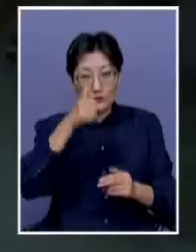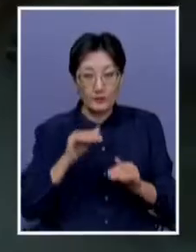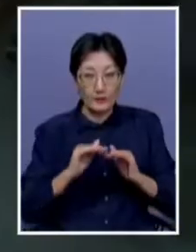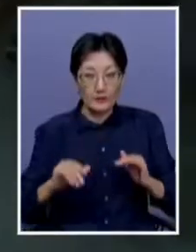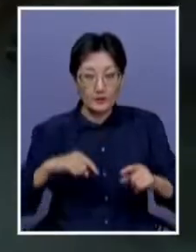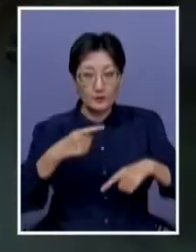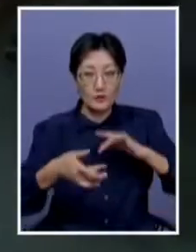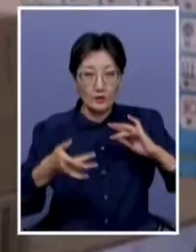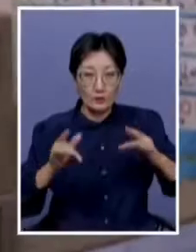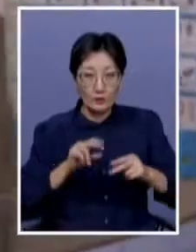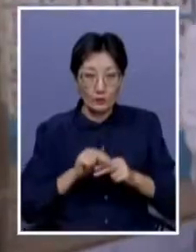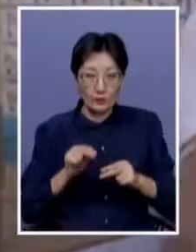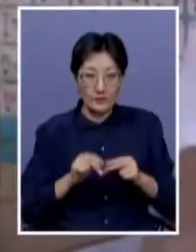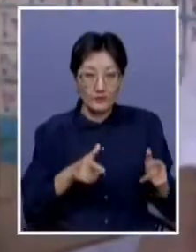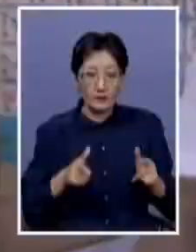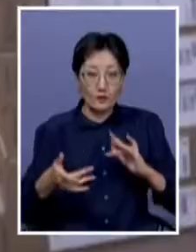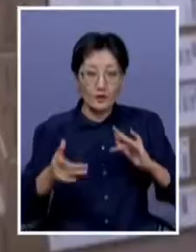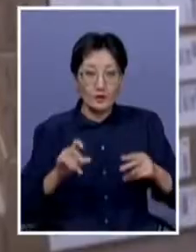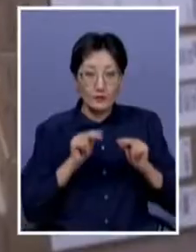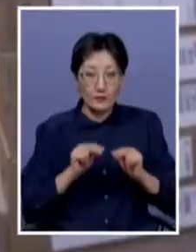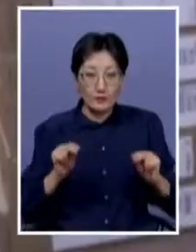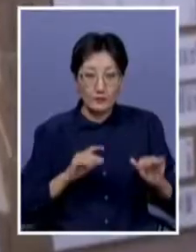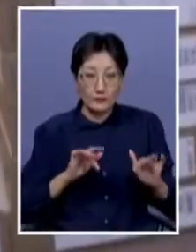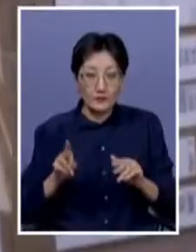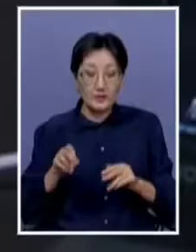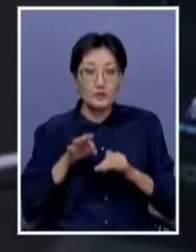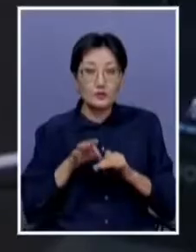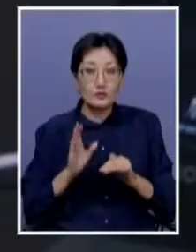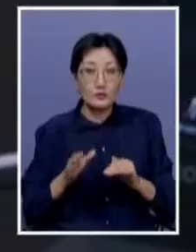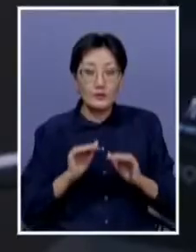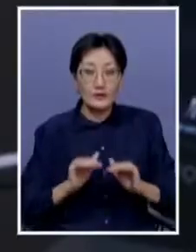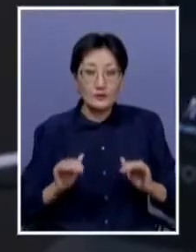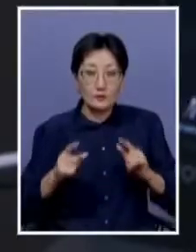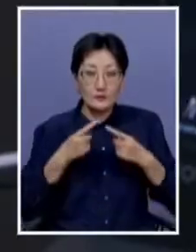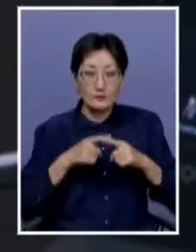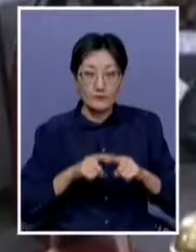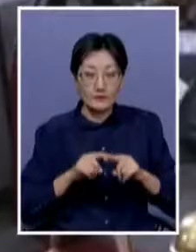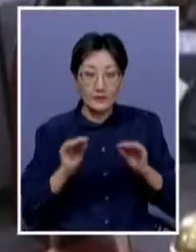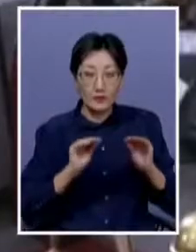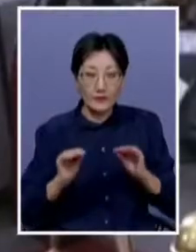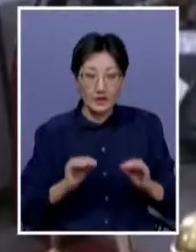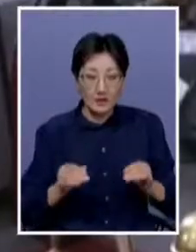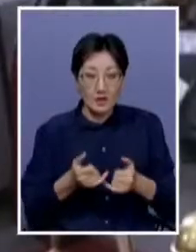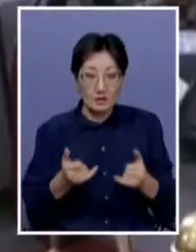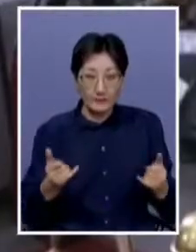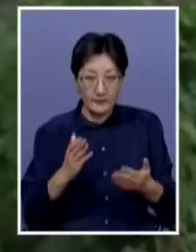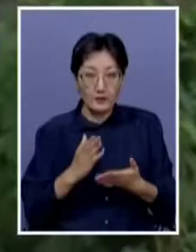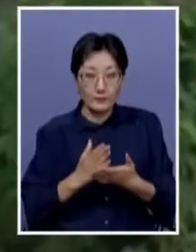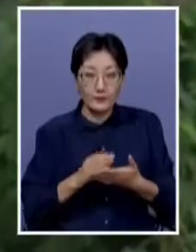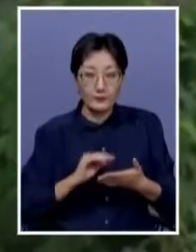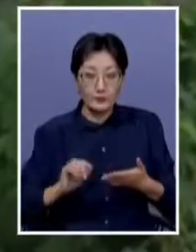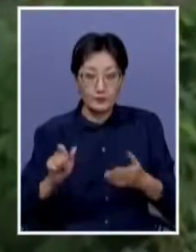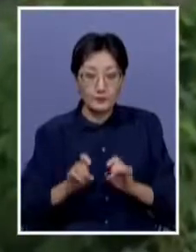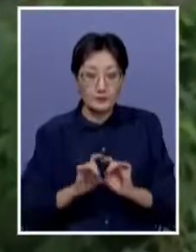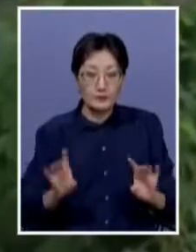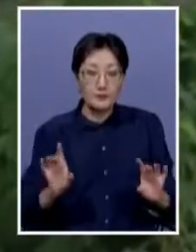қашықтықтан оқуға дайын ба? Онлайн білім алу процесі қалай жүрмек? Оқушылар техникалық құралдармен жабдықталған ба? Толығырақ мен Наскен